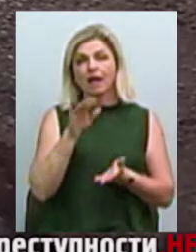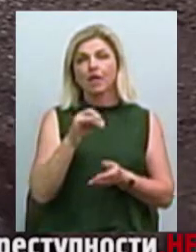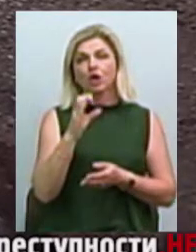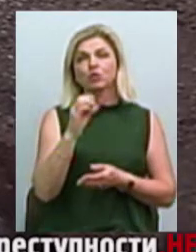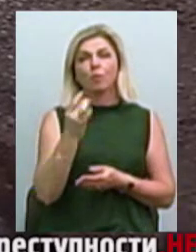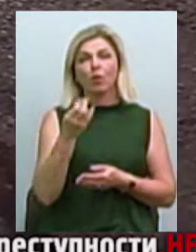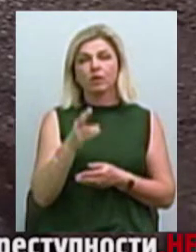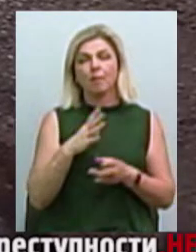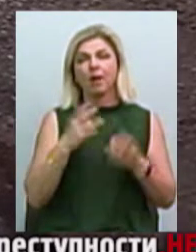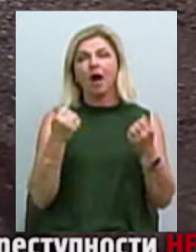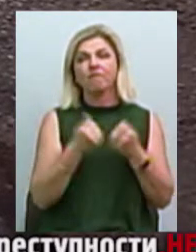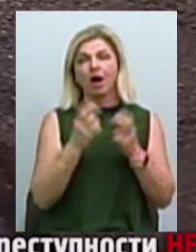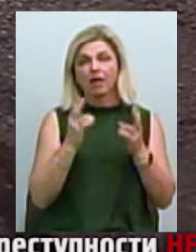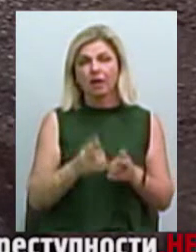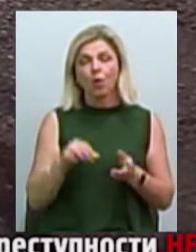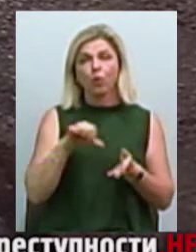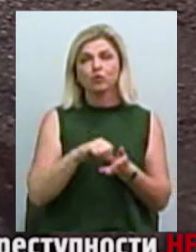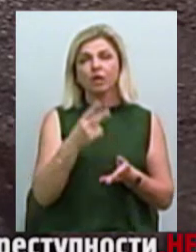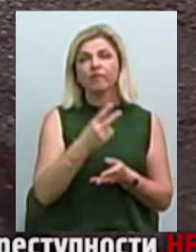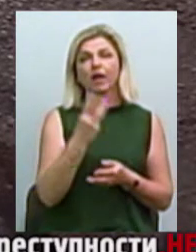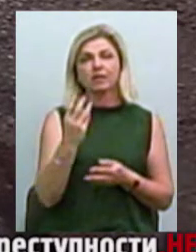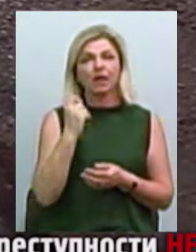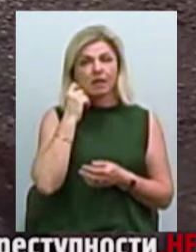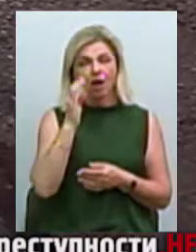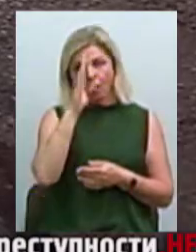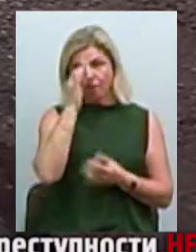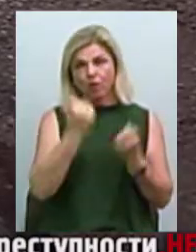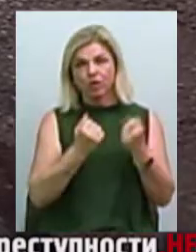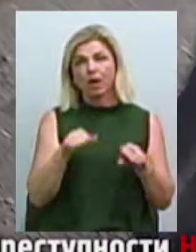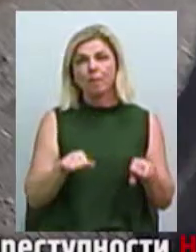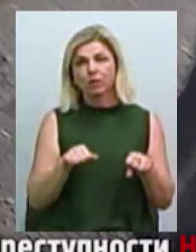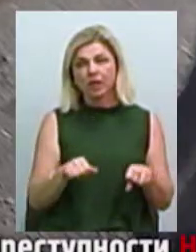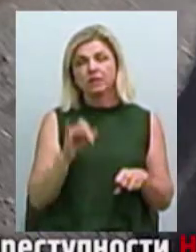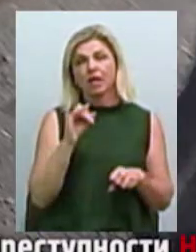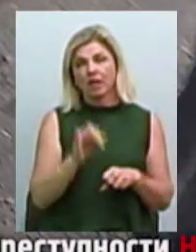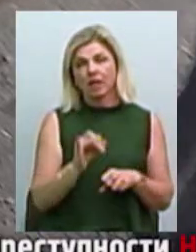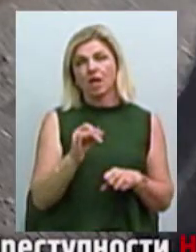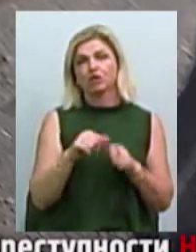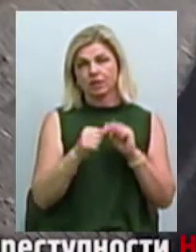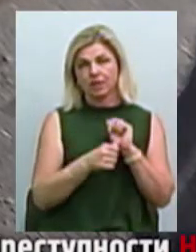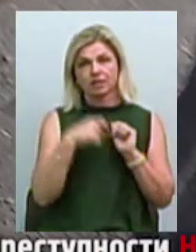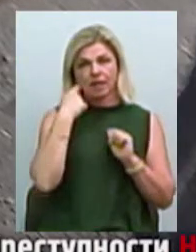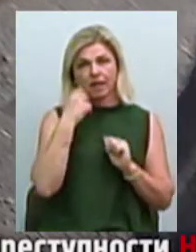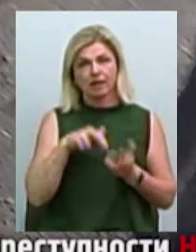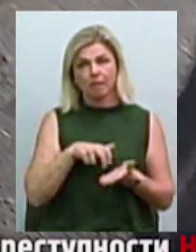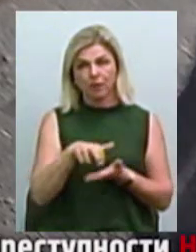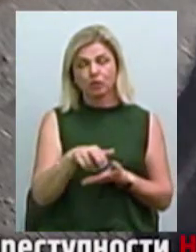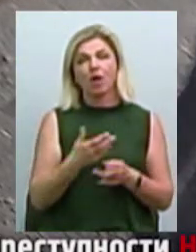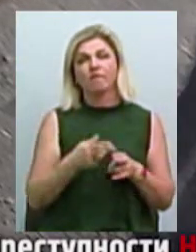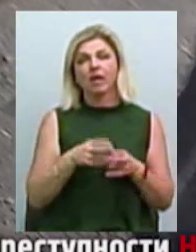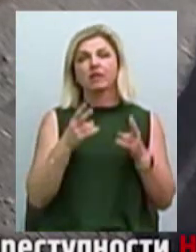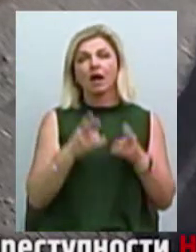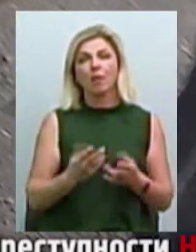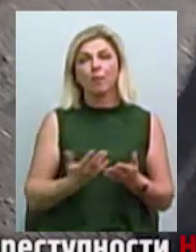Соборної сталася аварія за участі 23-річного водія мотоциклу та 16-річного пішохода. Внаслідок ДТП травми